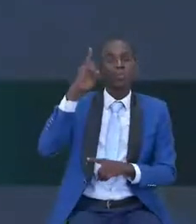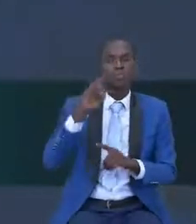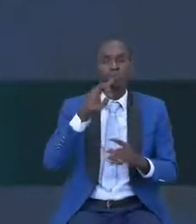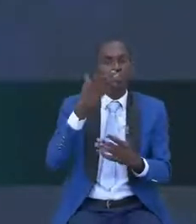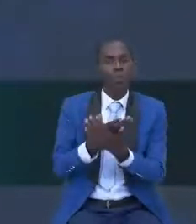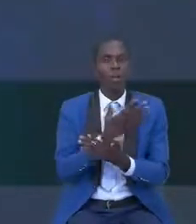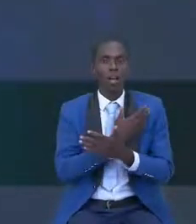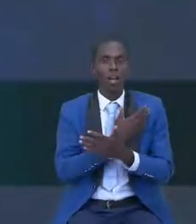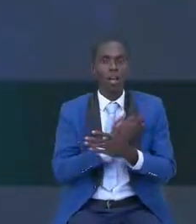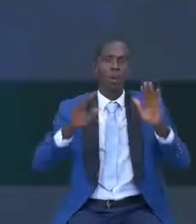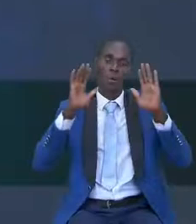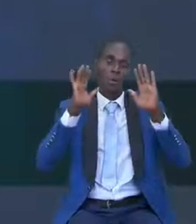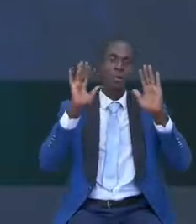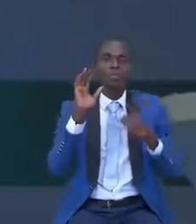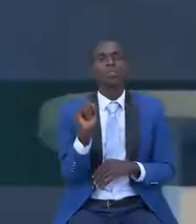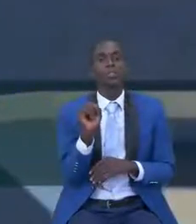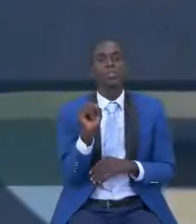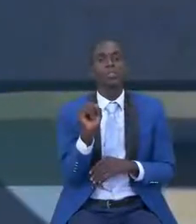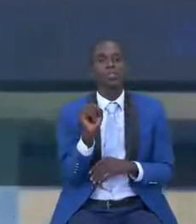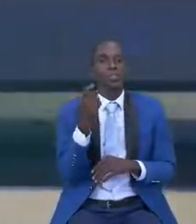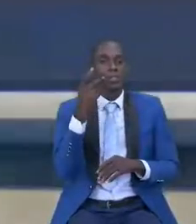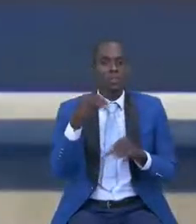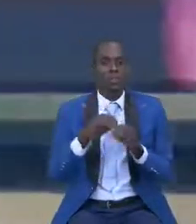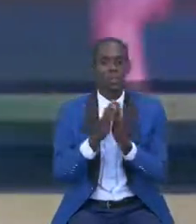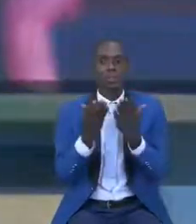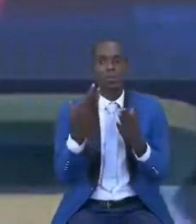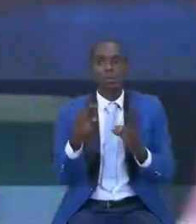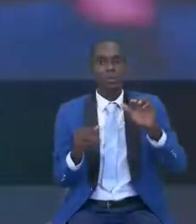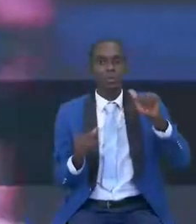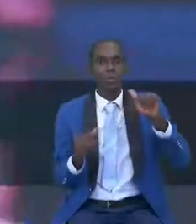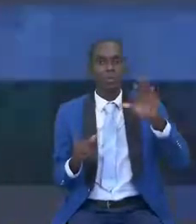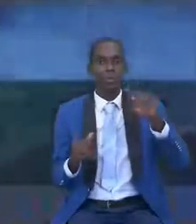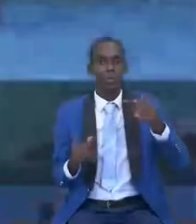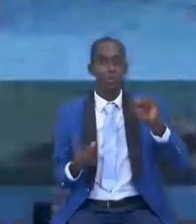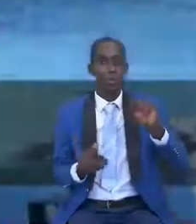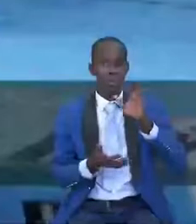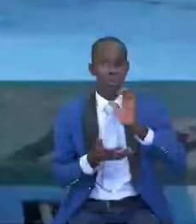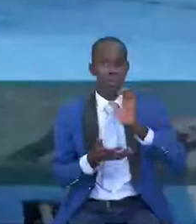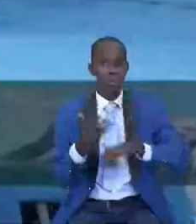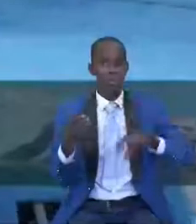Recevoir ses signes et ses prodiges.